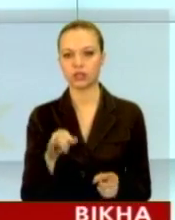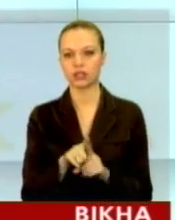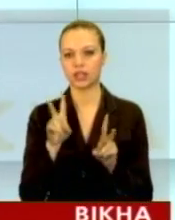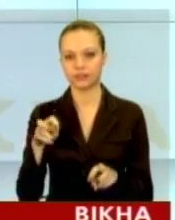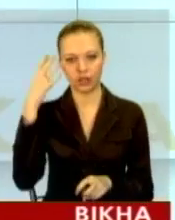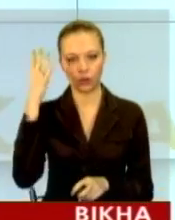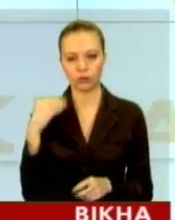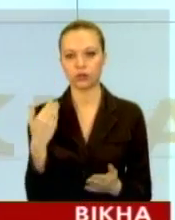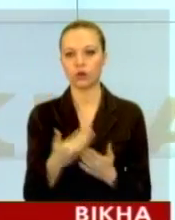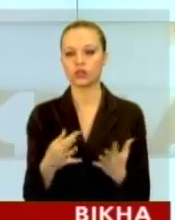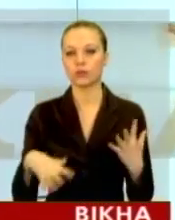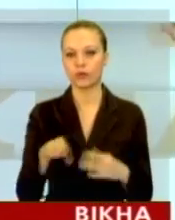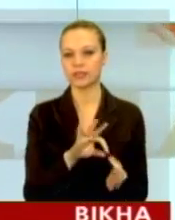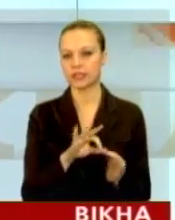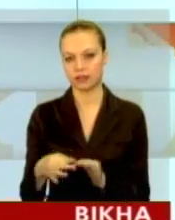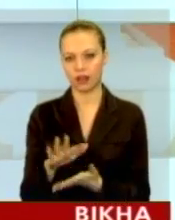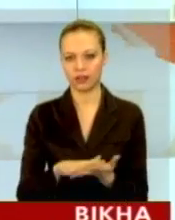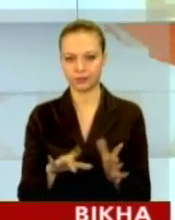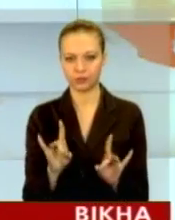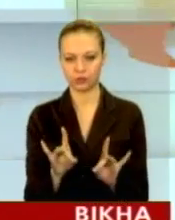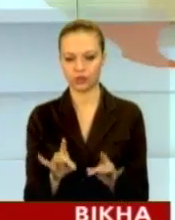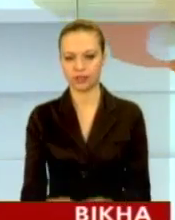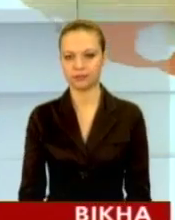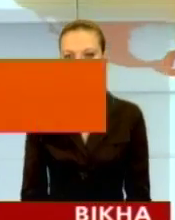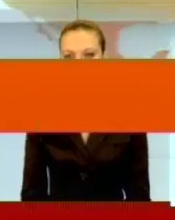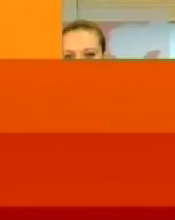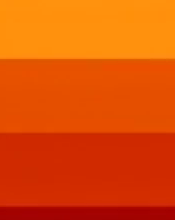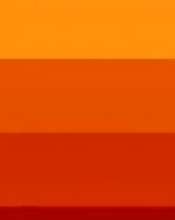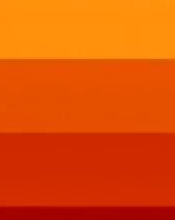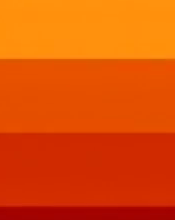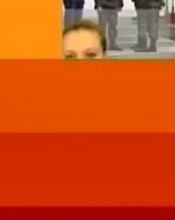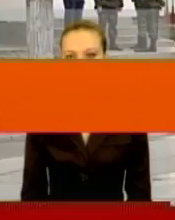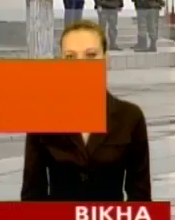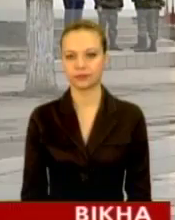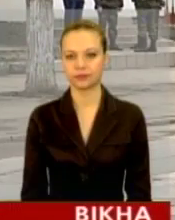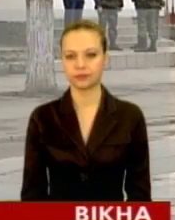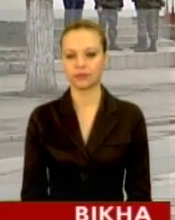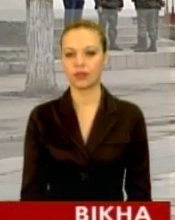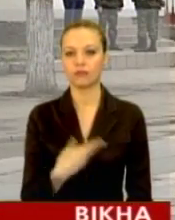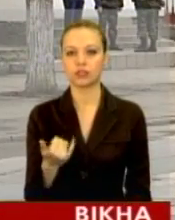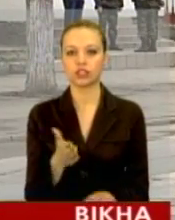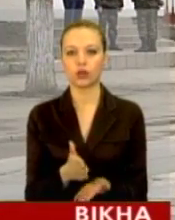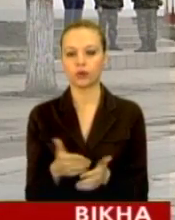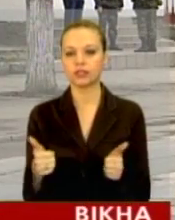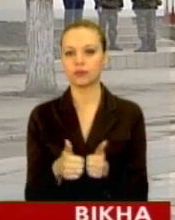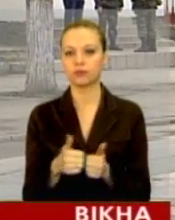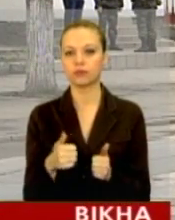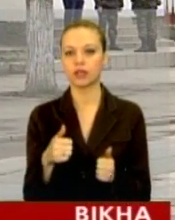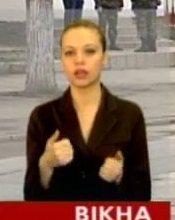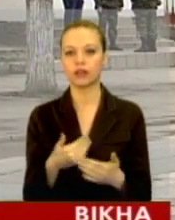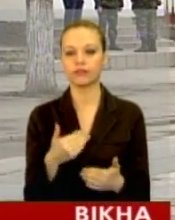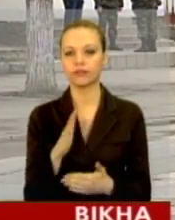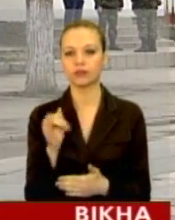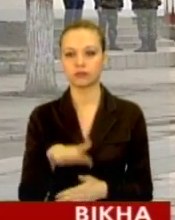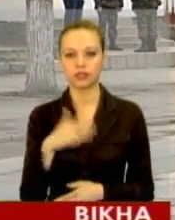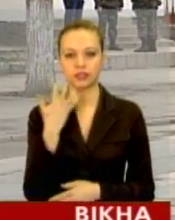козаки. Отже, про все детально у сюжеті Сергія Стеценка. Ми знаходимося біля штабу військ берегової оборони